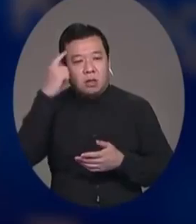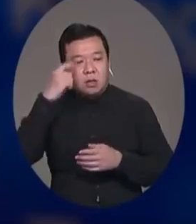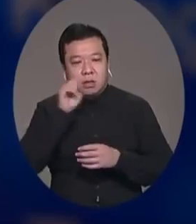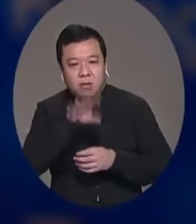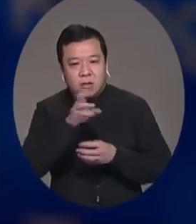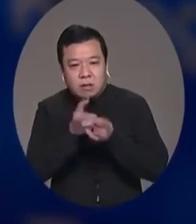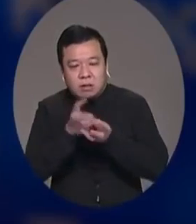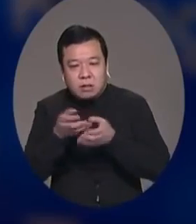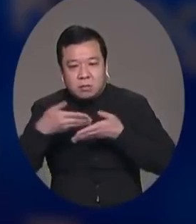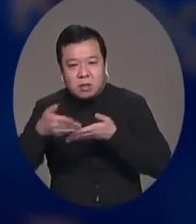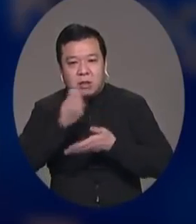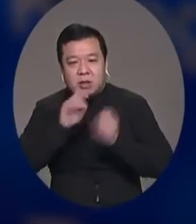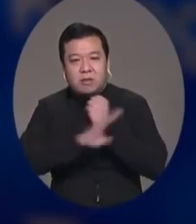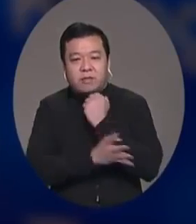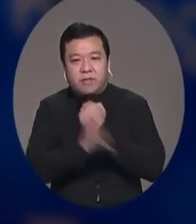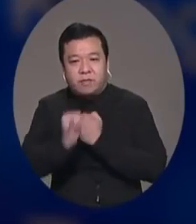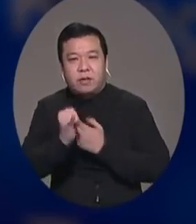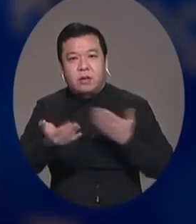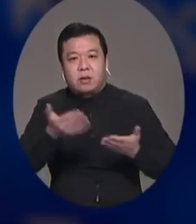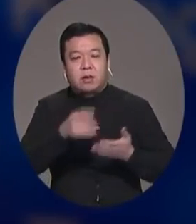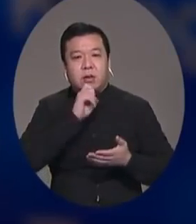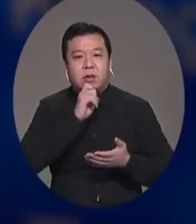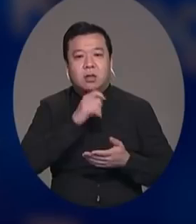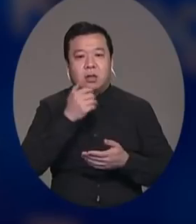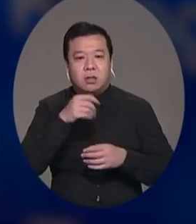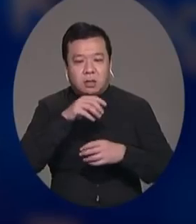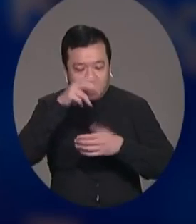料作不法用途，因此对他作出纪律调